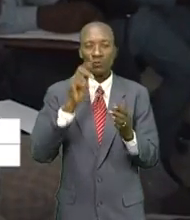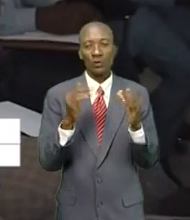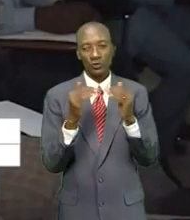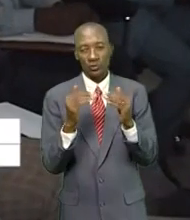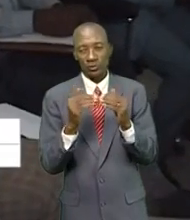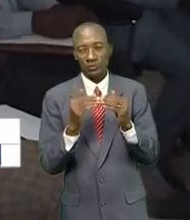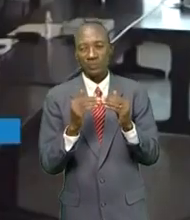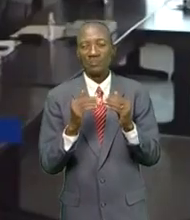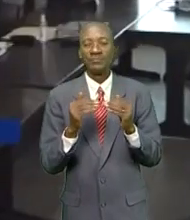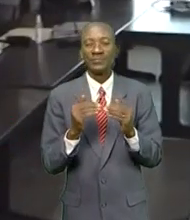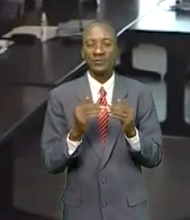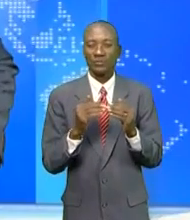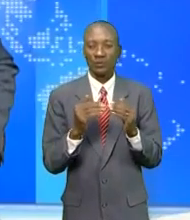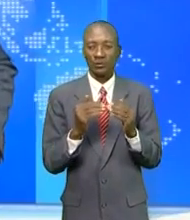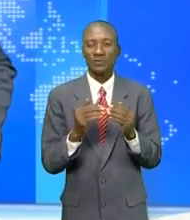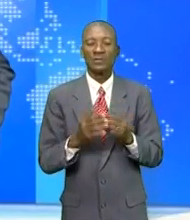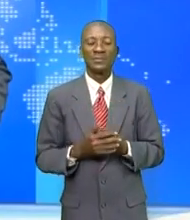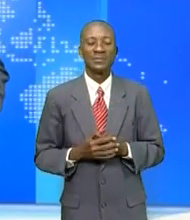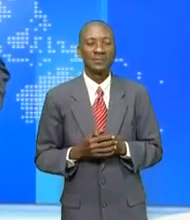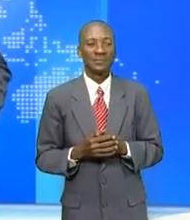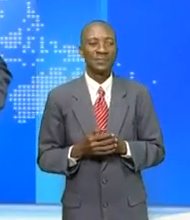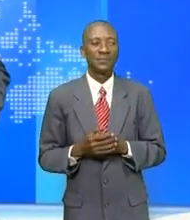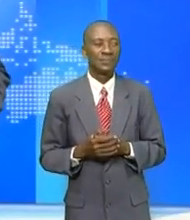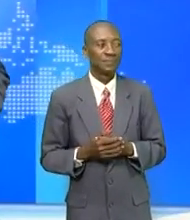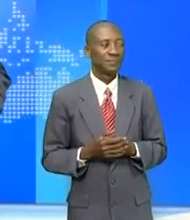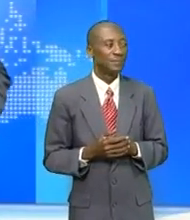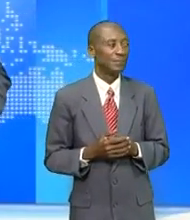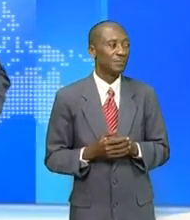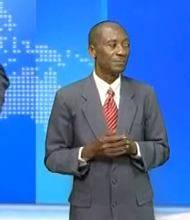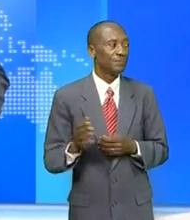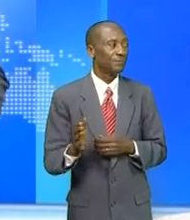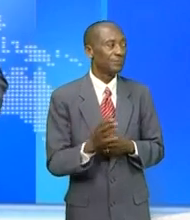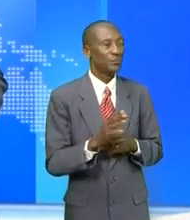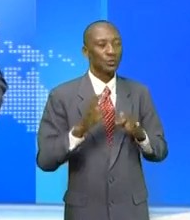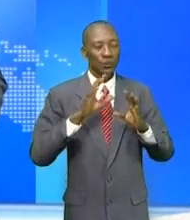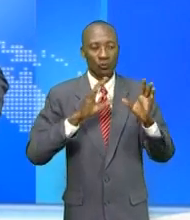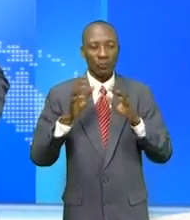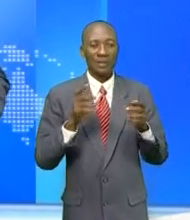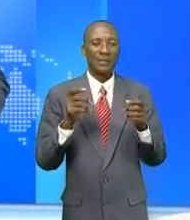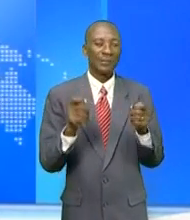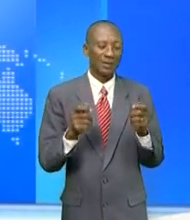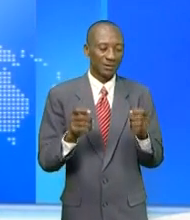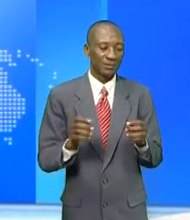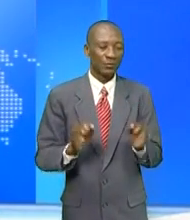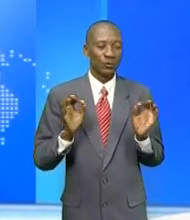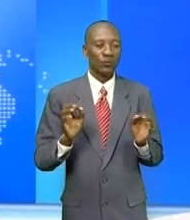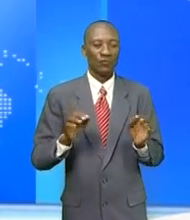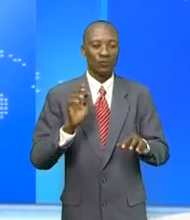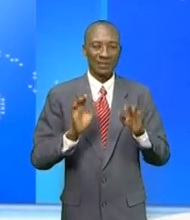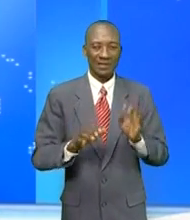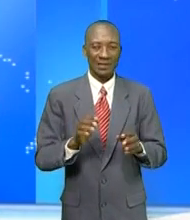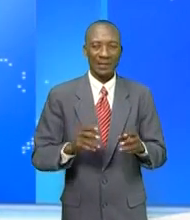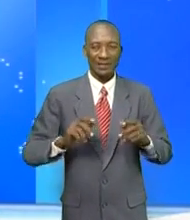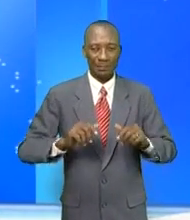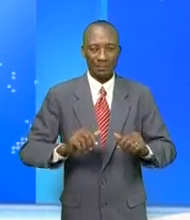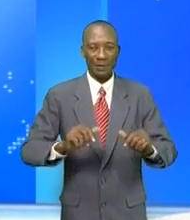étapes prévues pour sa mise en œuvre. Et c'est communiqué de presse du secrétariat permanent de la Commission nationale pour